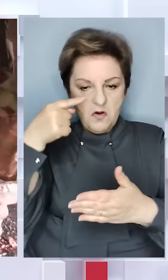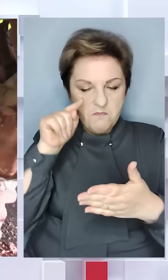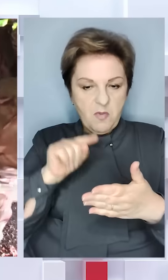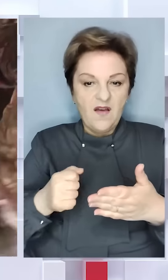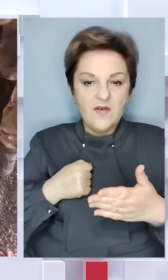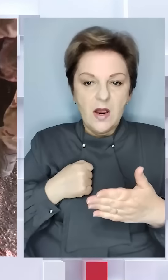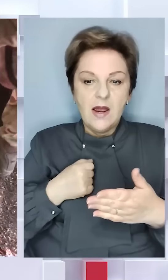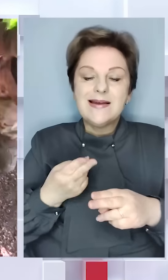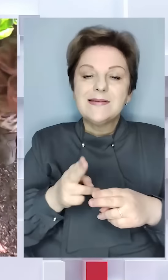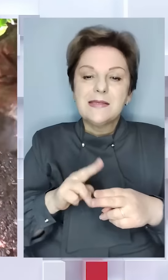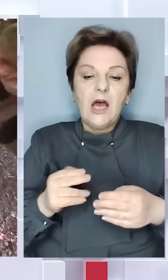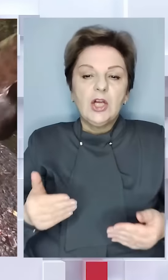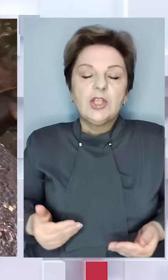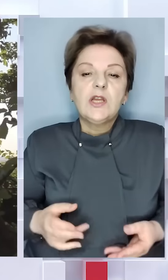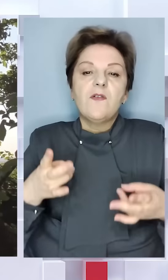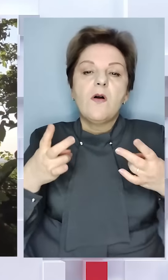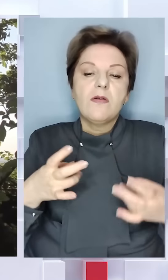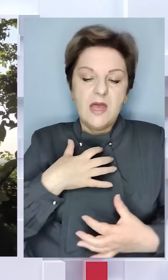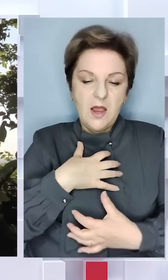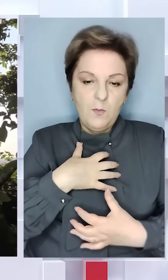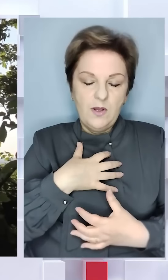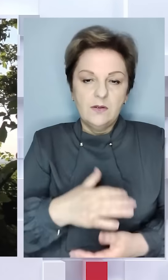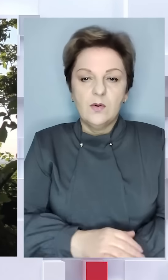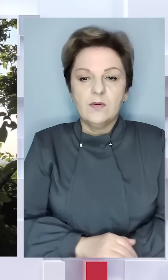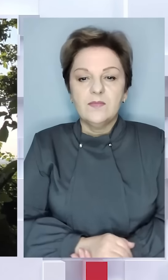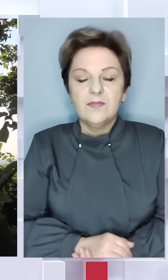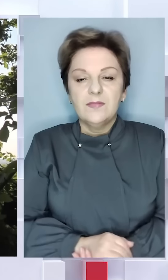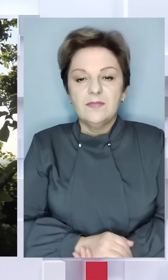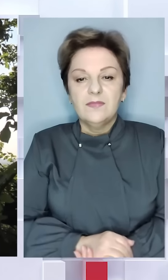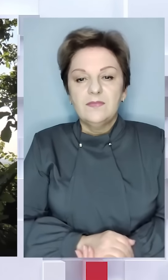ще й життєво необхідно.